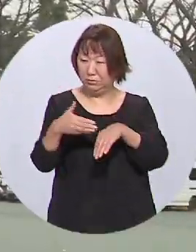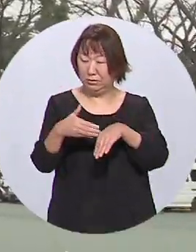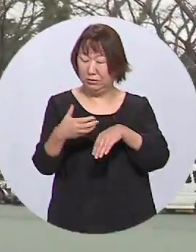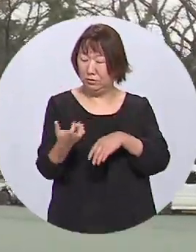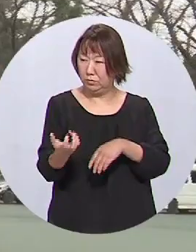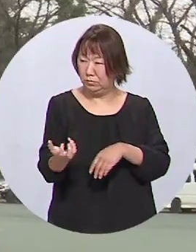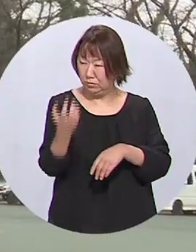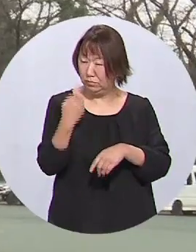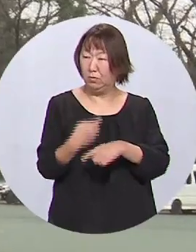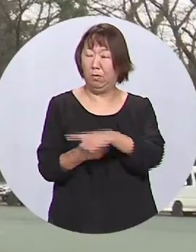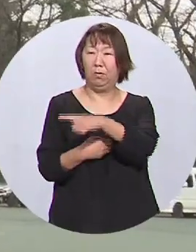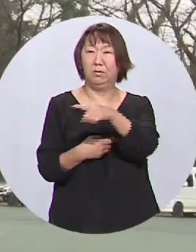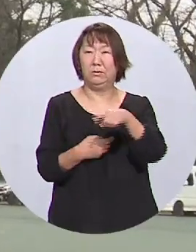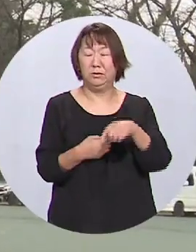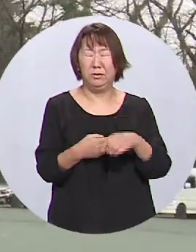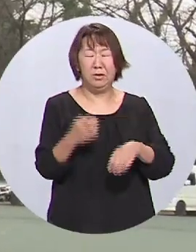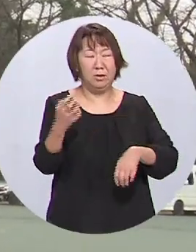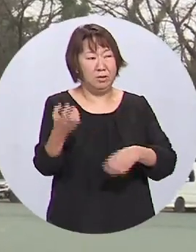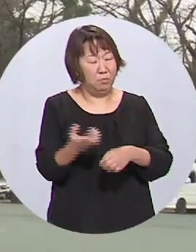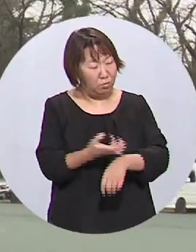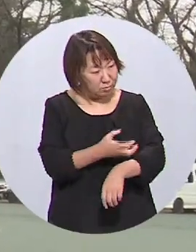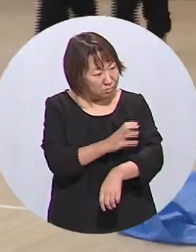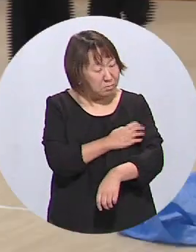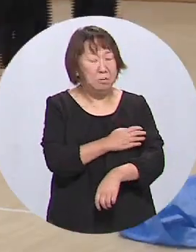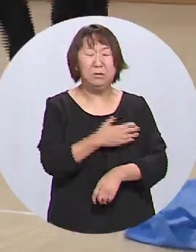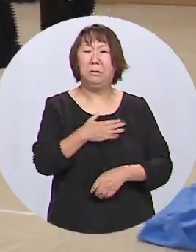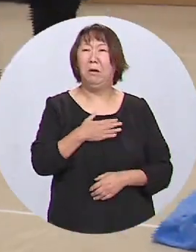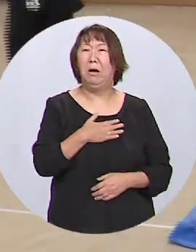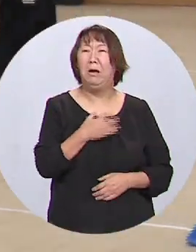ごいかっていうのは身に染みて分かりました。